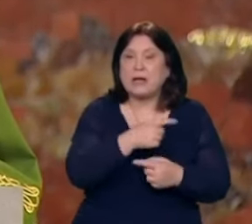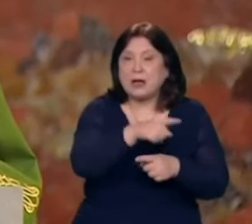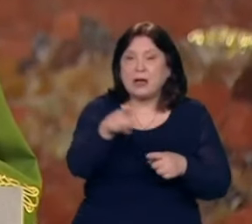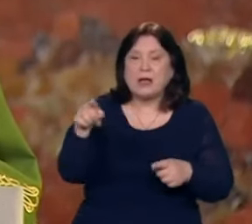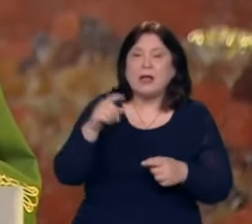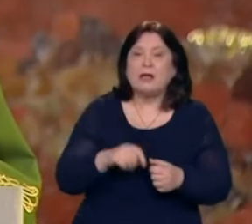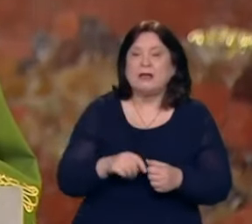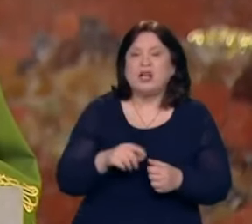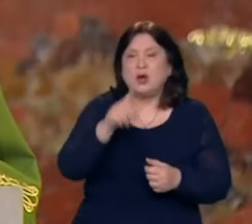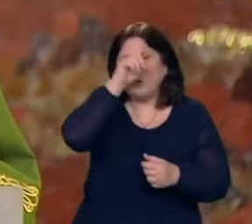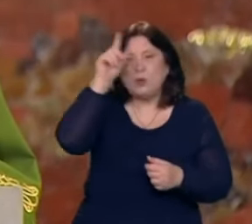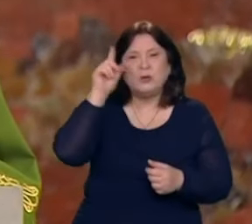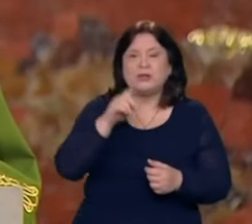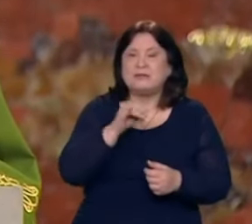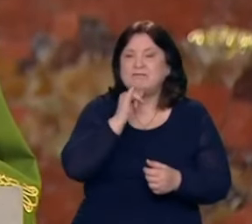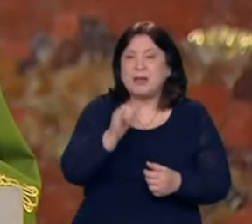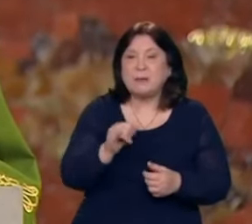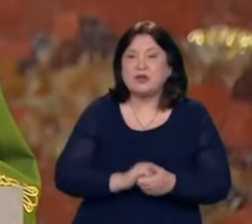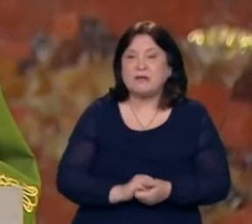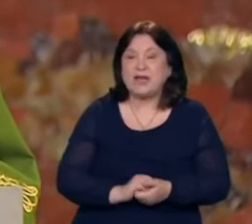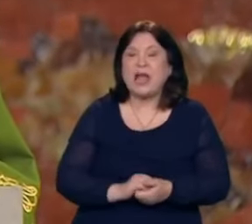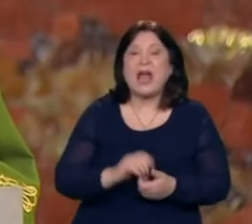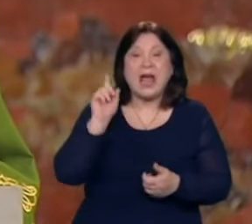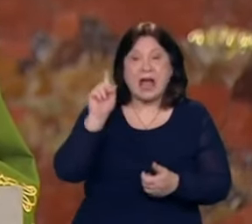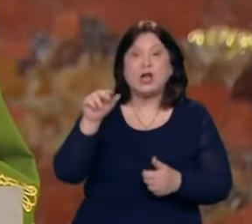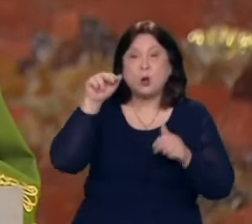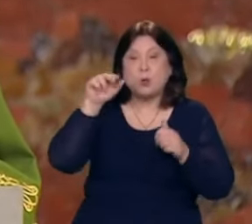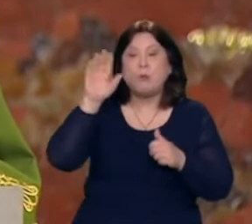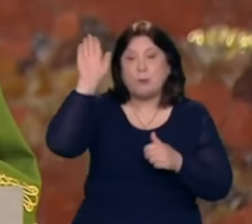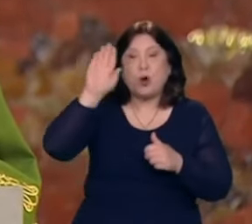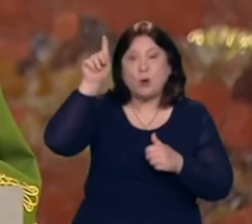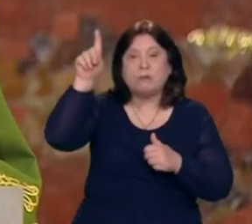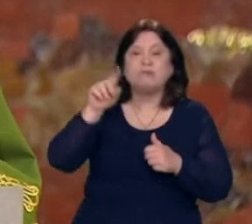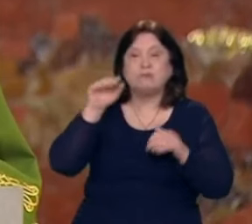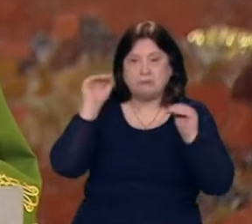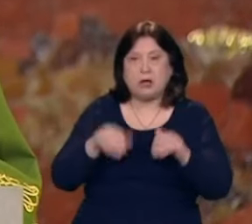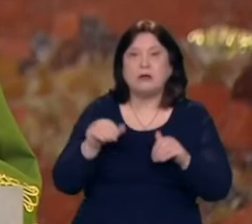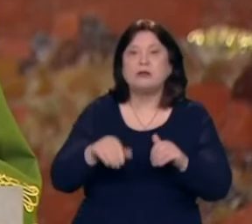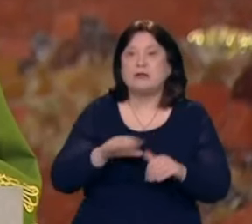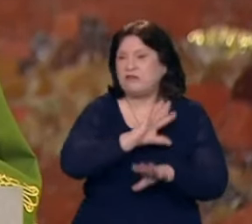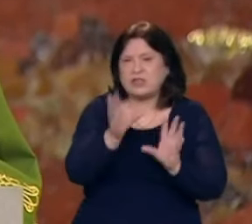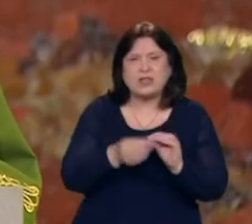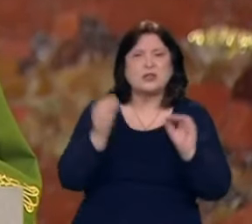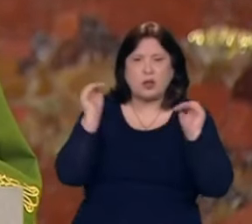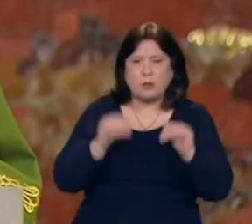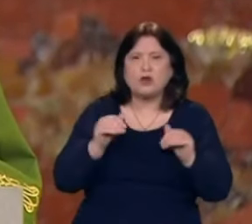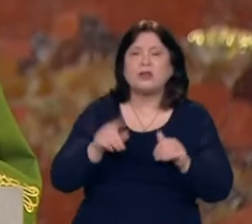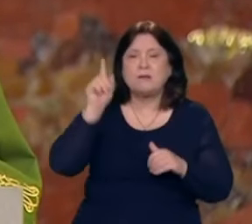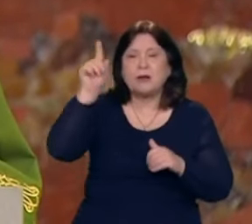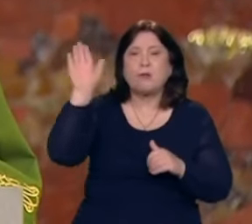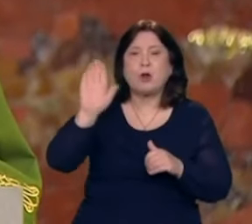ludzi to niemożliwe ale nie u Boga bo u Boga Wszystko jest